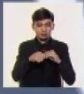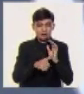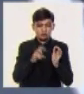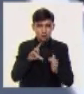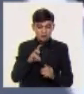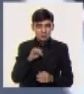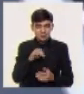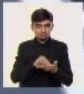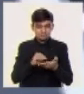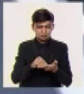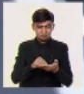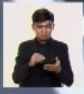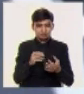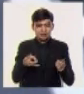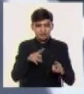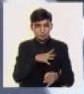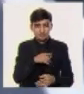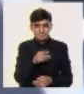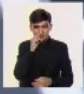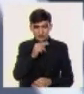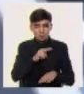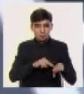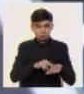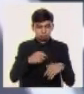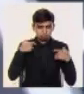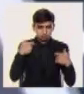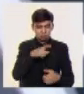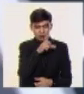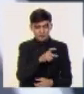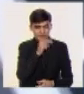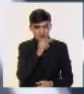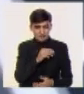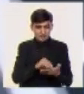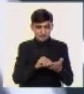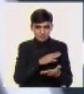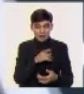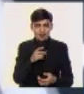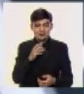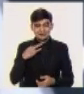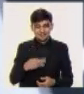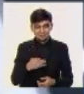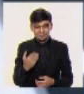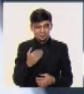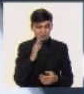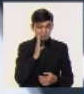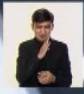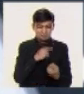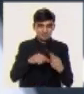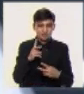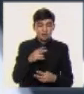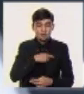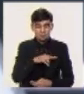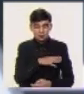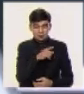ноября, а в предсмертной записке указала виновным высокопоставленного полицейского. Сын предпринимательницы уверяет, что его мать попала